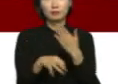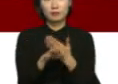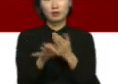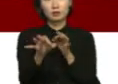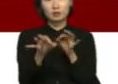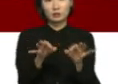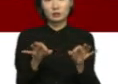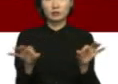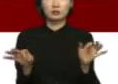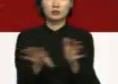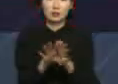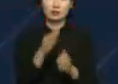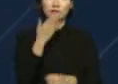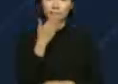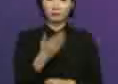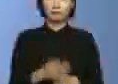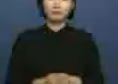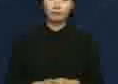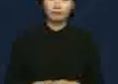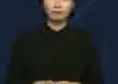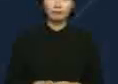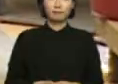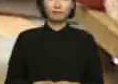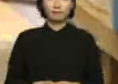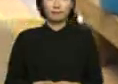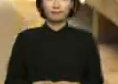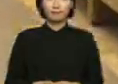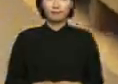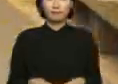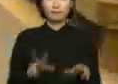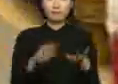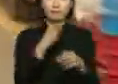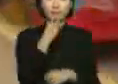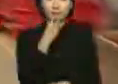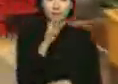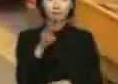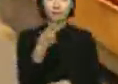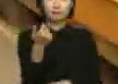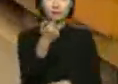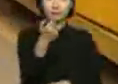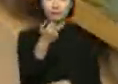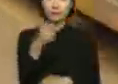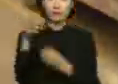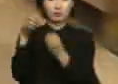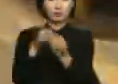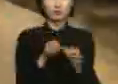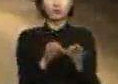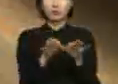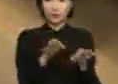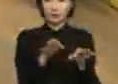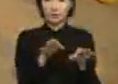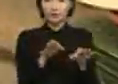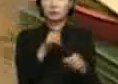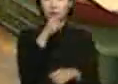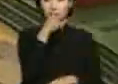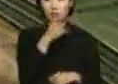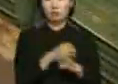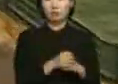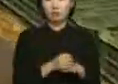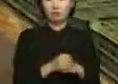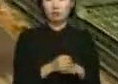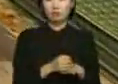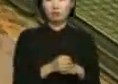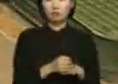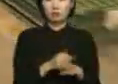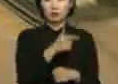상점가 소개할 수 있다는 거에요 2 현재 서울은 3 150여개의 전통시장이 자리잡고 있습니다 사실